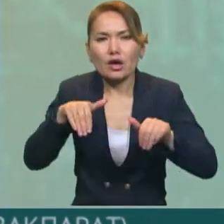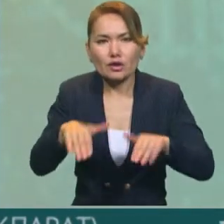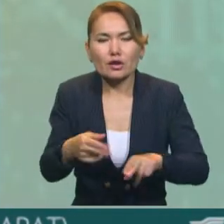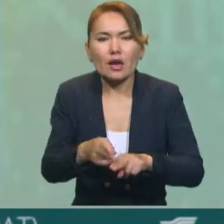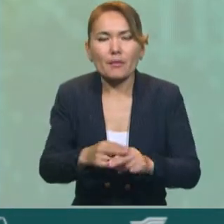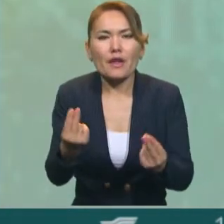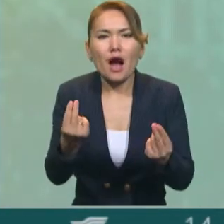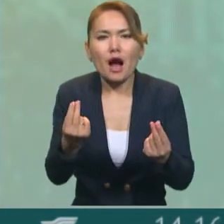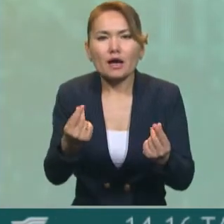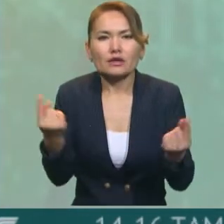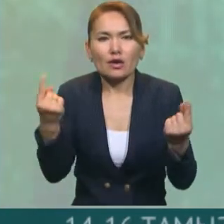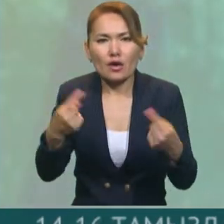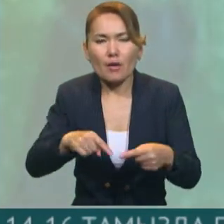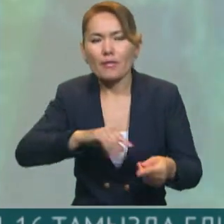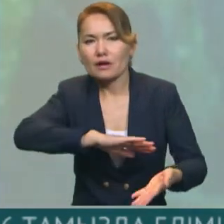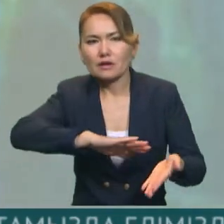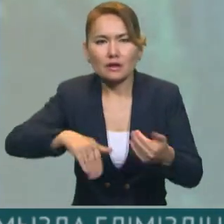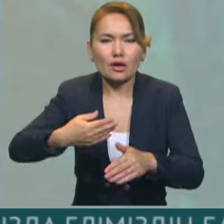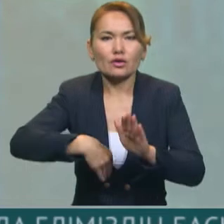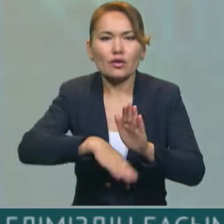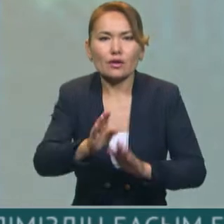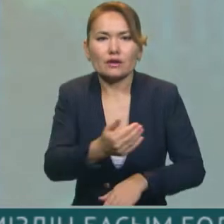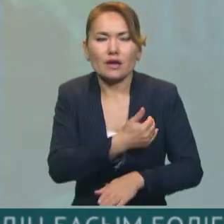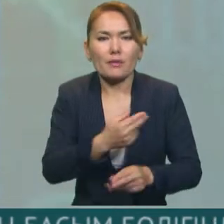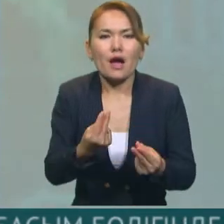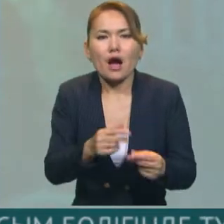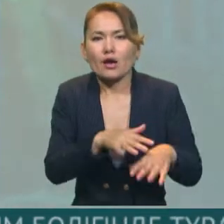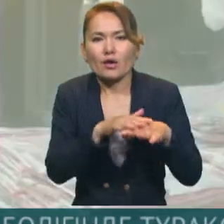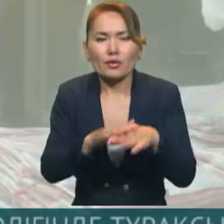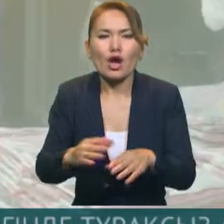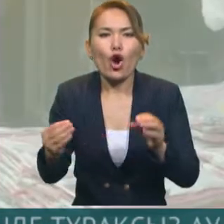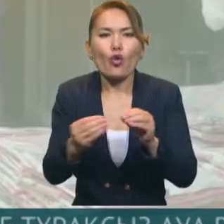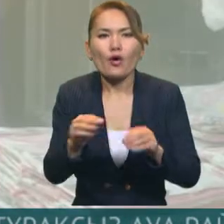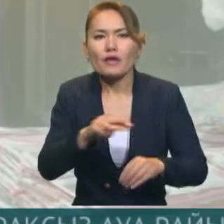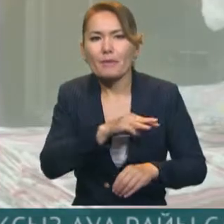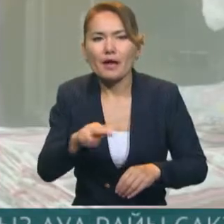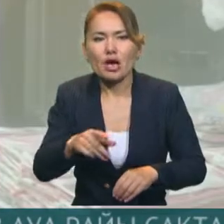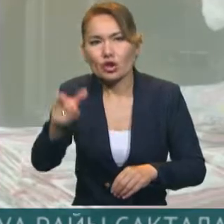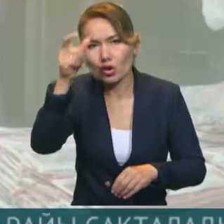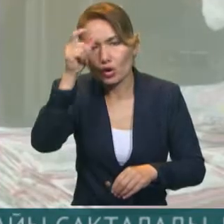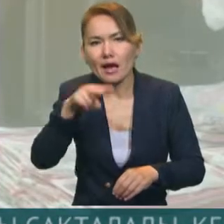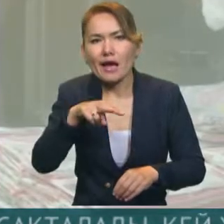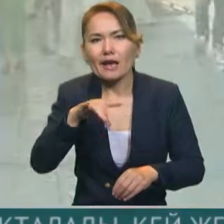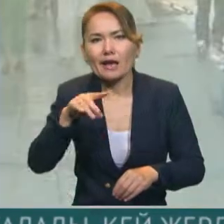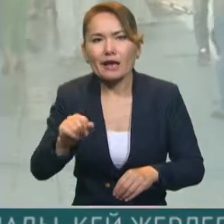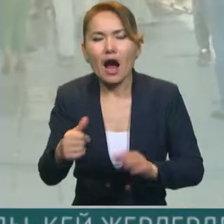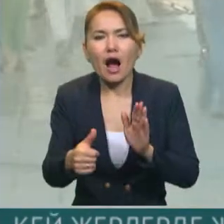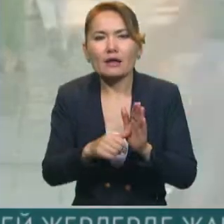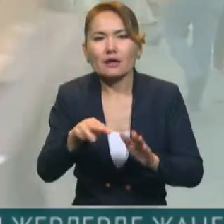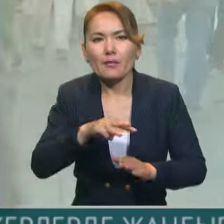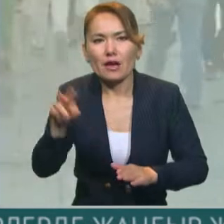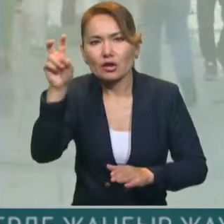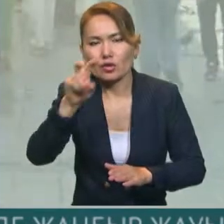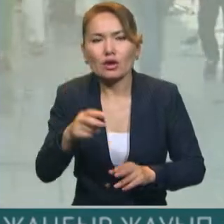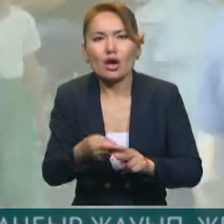валютасы лираның құнсыздануынан кейін барып отыр. Бұл мақсатта қаржылық құрылымдарға 10 миллиард түрік лирасы, 6 миллиард доллар және құны 3